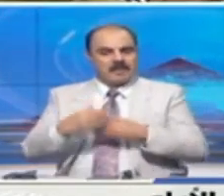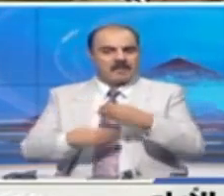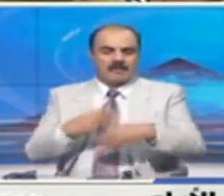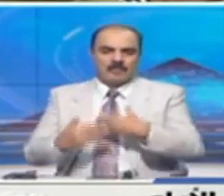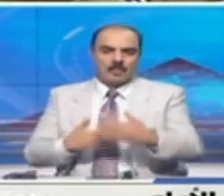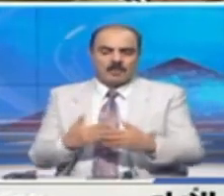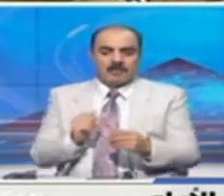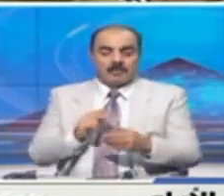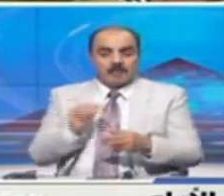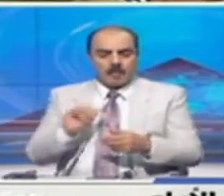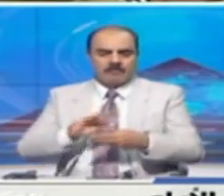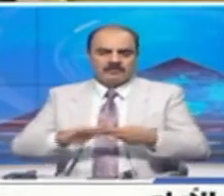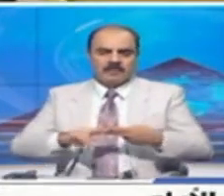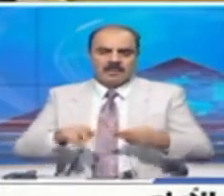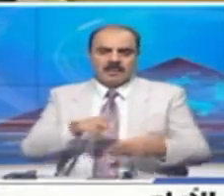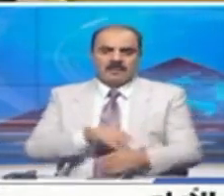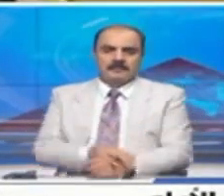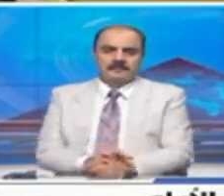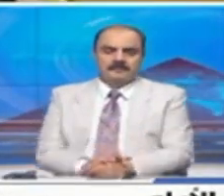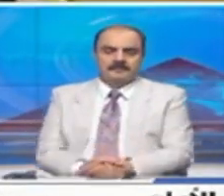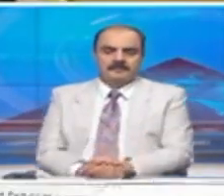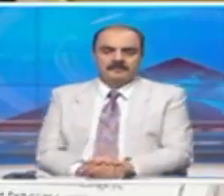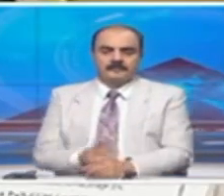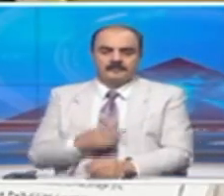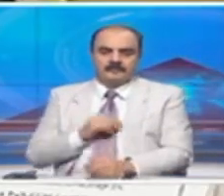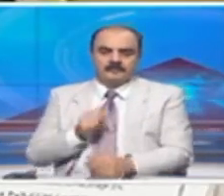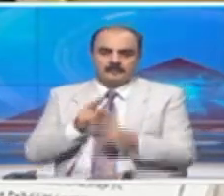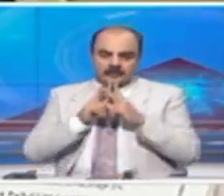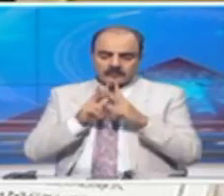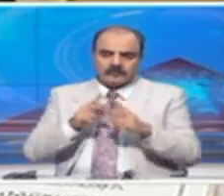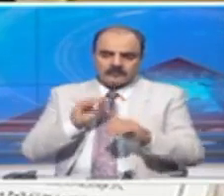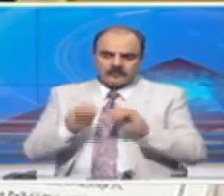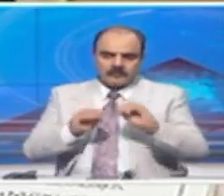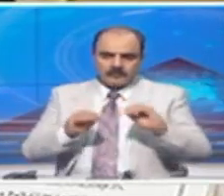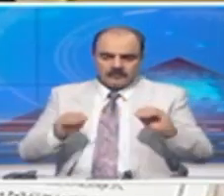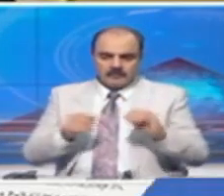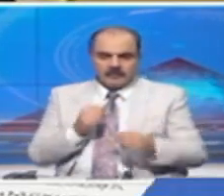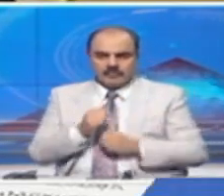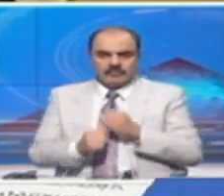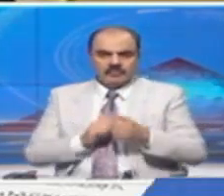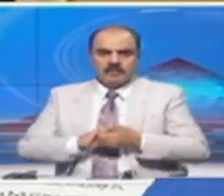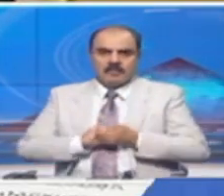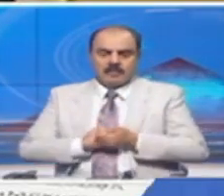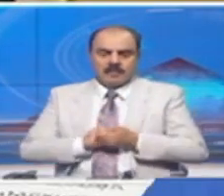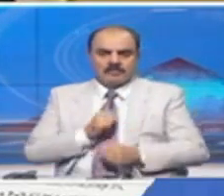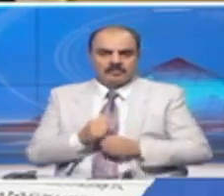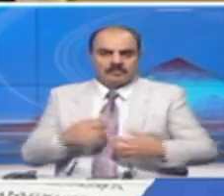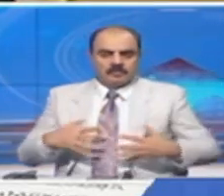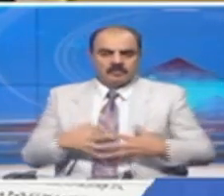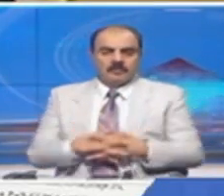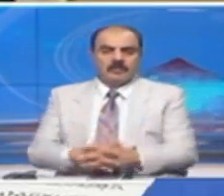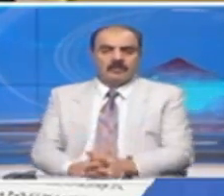ملف المصالحة الوطنية. نجدد الدعوة لمضافرة الجهود من أجل